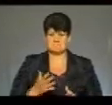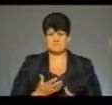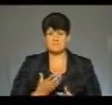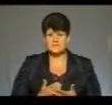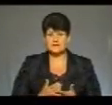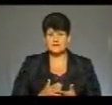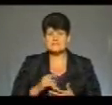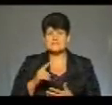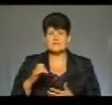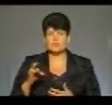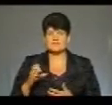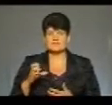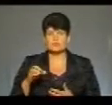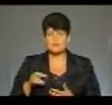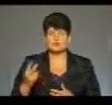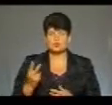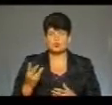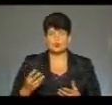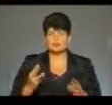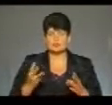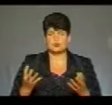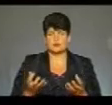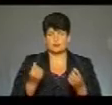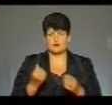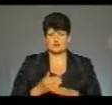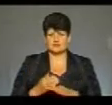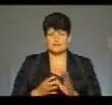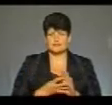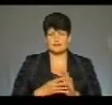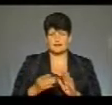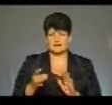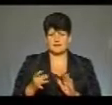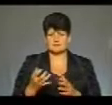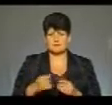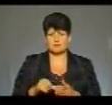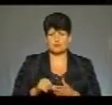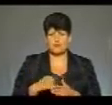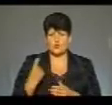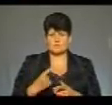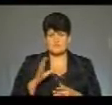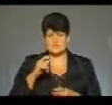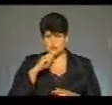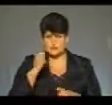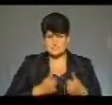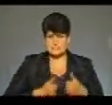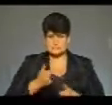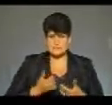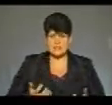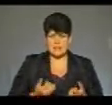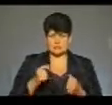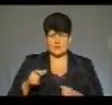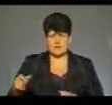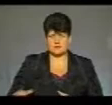Звиденюк Святослав із 2-ї пожежно-рятувальної частини. 9-й раз бере участь в обласних та всеукраїнських змаганнях